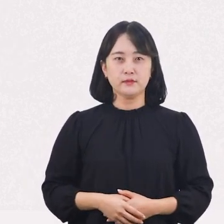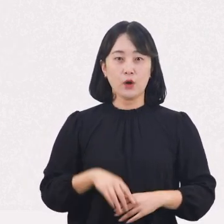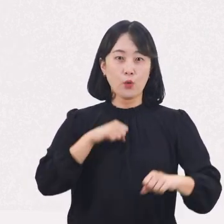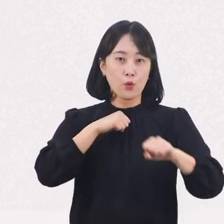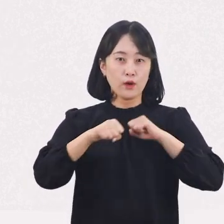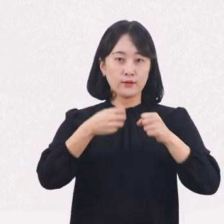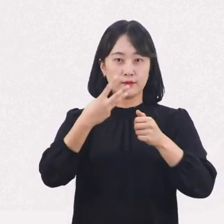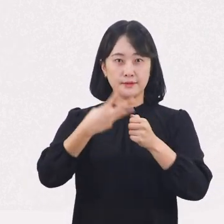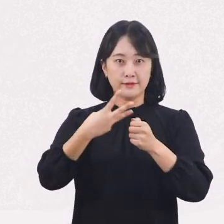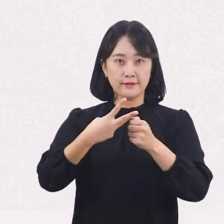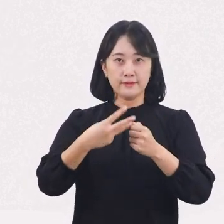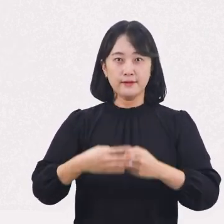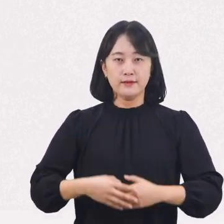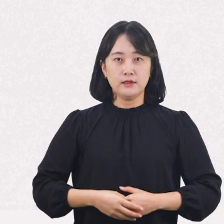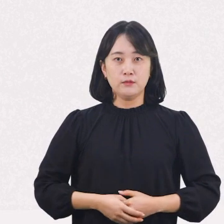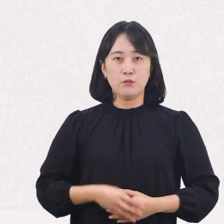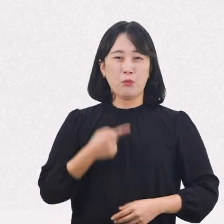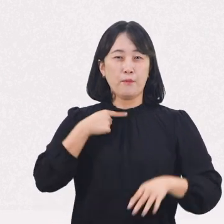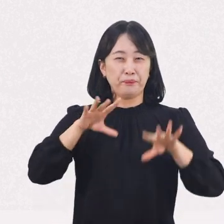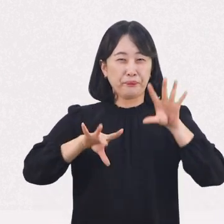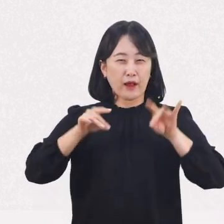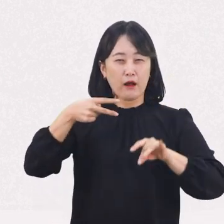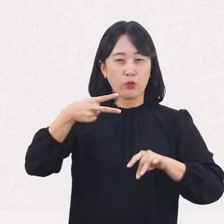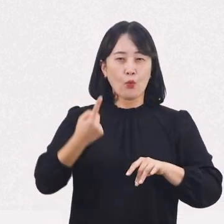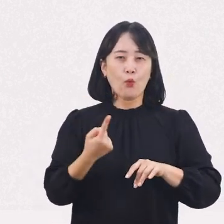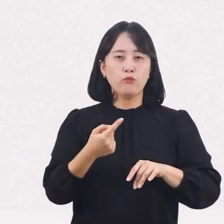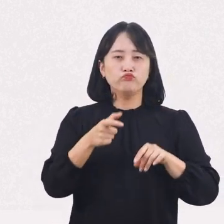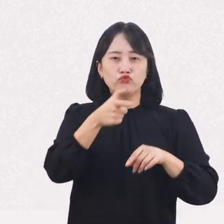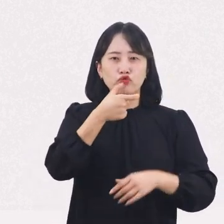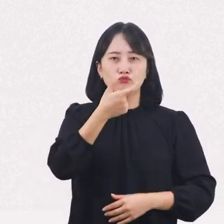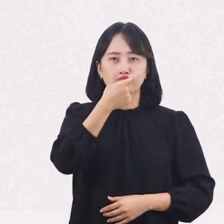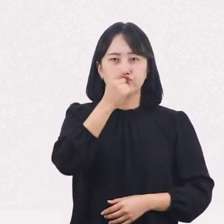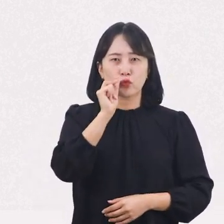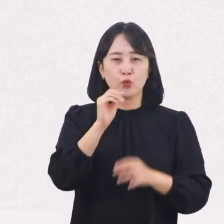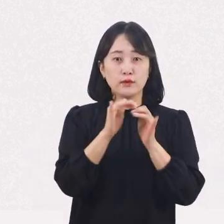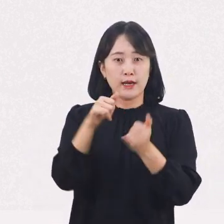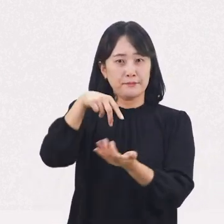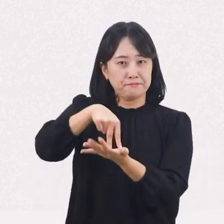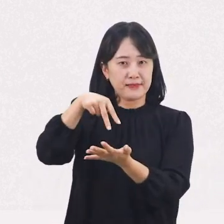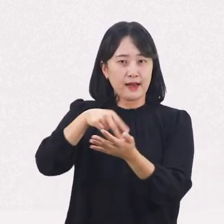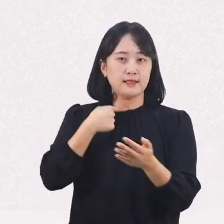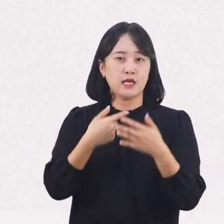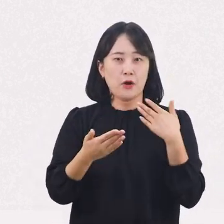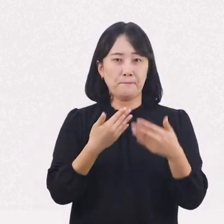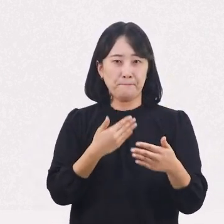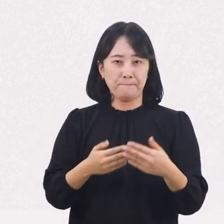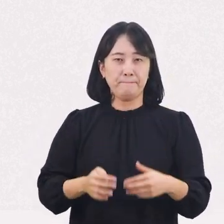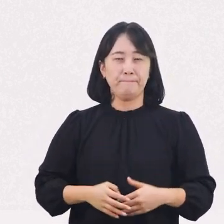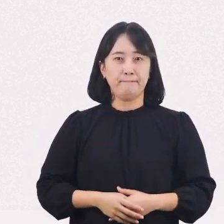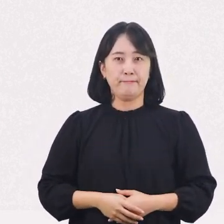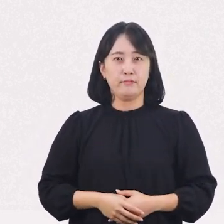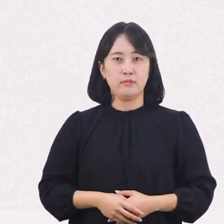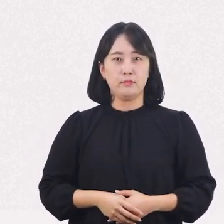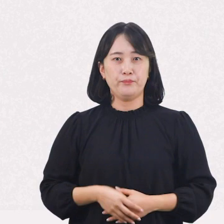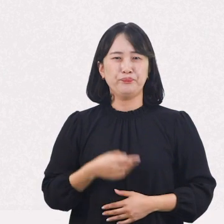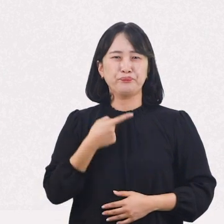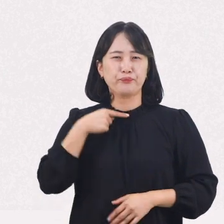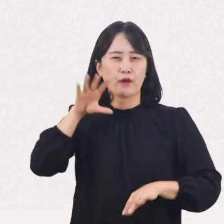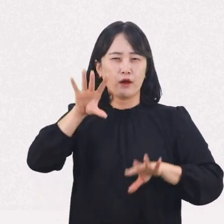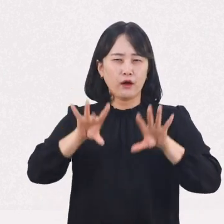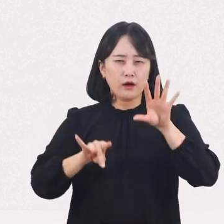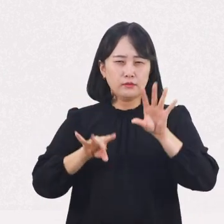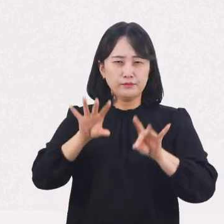활동 3에서는 목이 말라도 물을 마시지 못하는 상황을 체험해 보는 활동을 하였습니다. 목마른